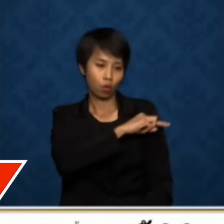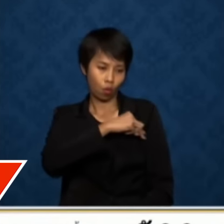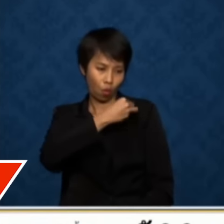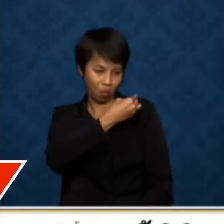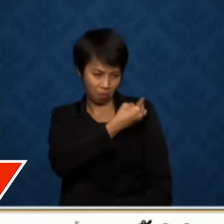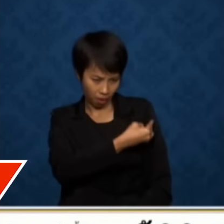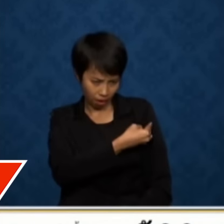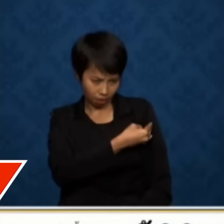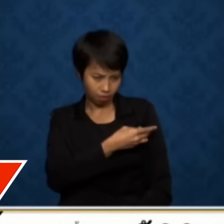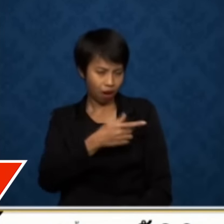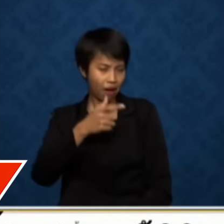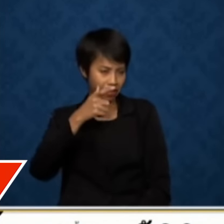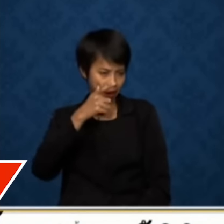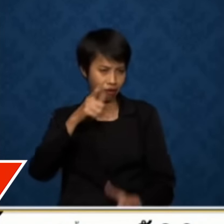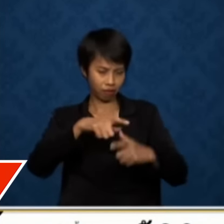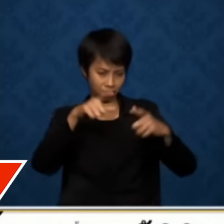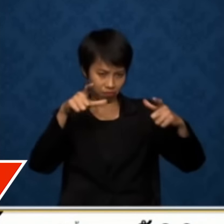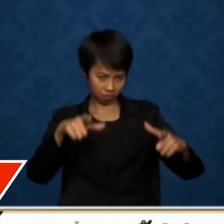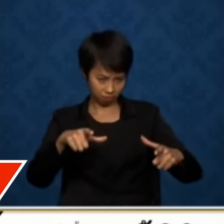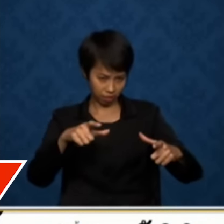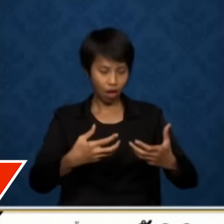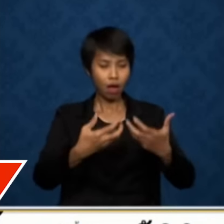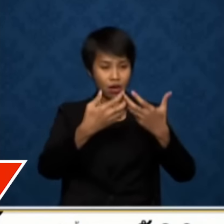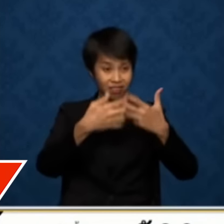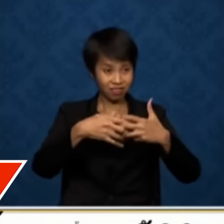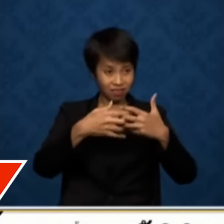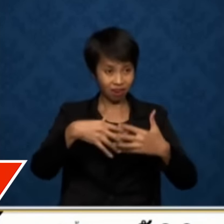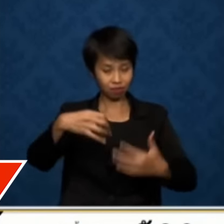เนี่ยมีเครื่องเอ็กซเรย์มั้ย